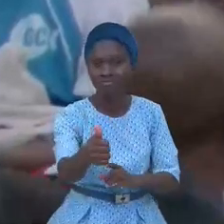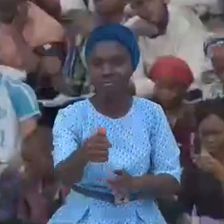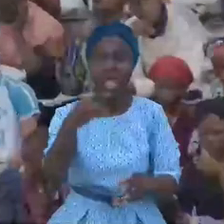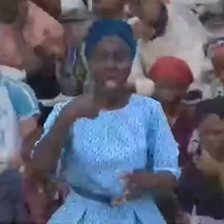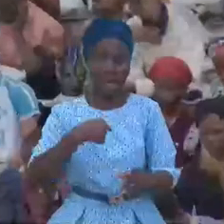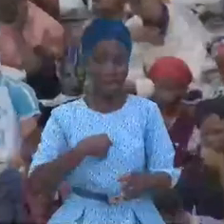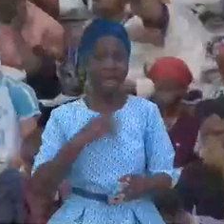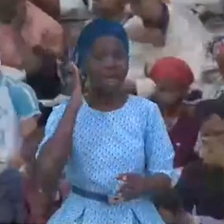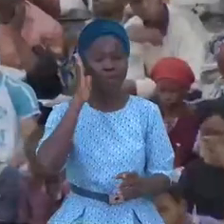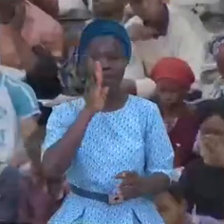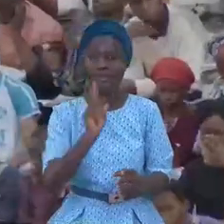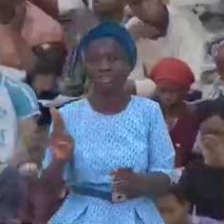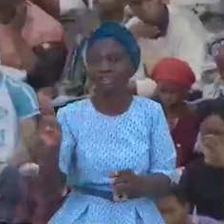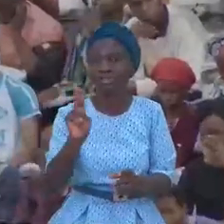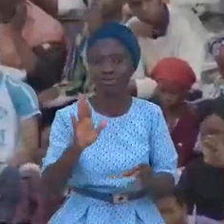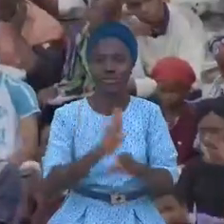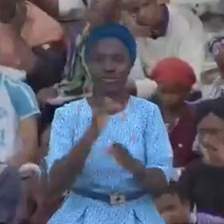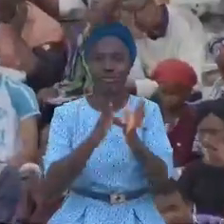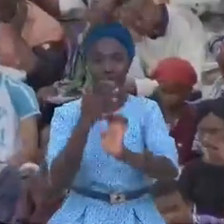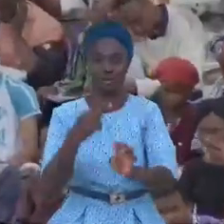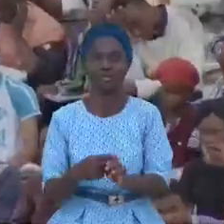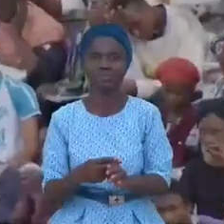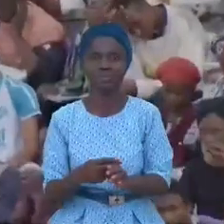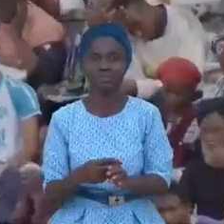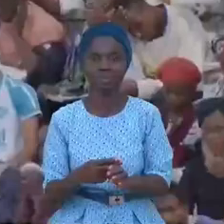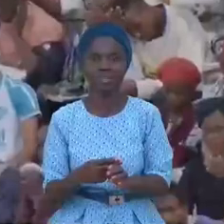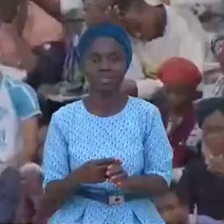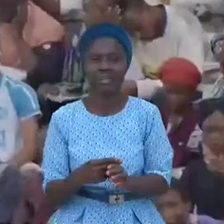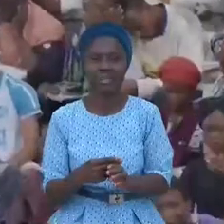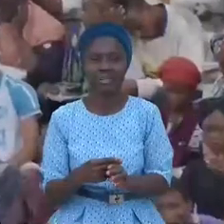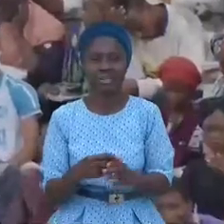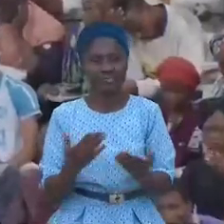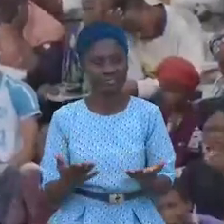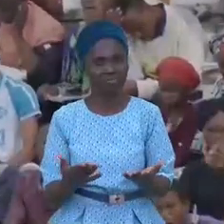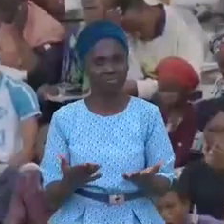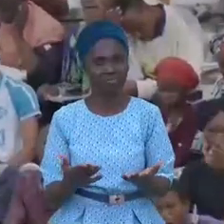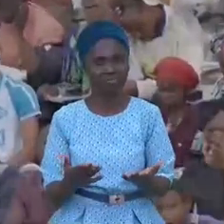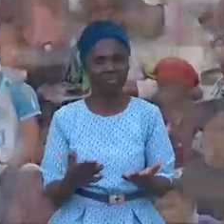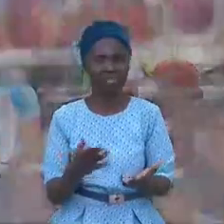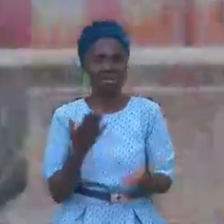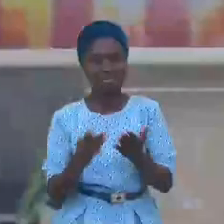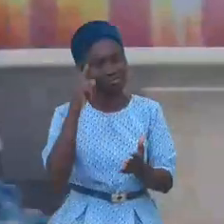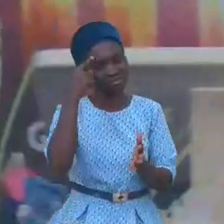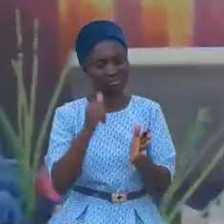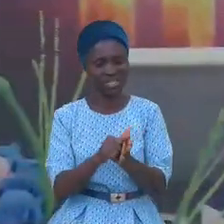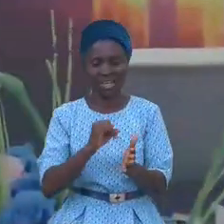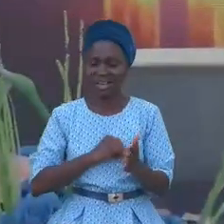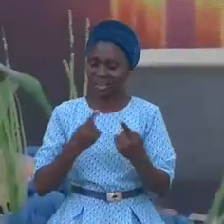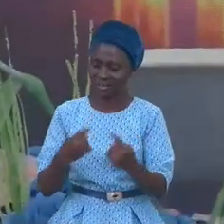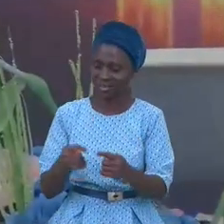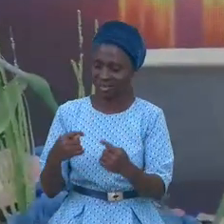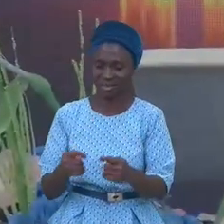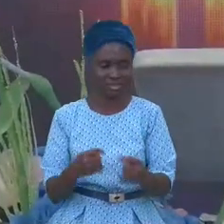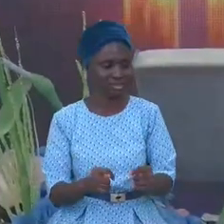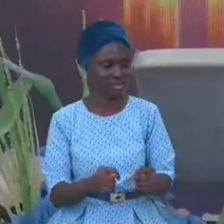utile. Vous voyez, ce n'est pas la peine d'essayer ceci. Et je ne suis pas resté là, ça